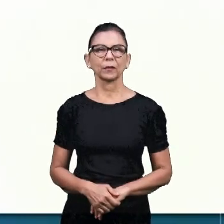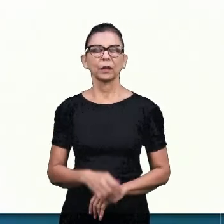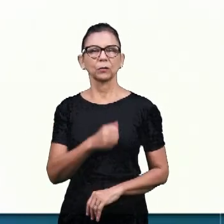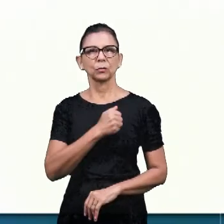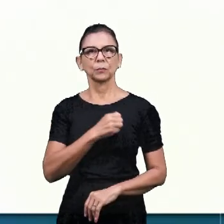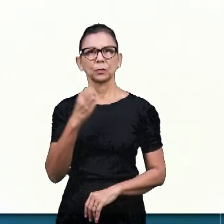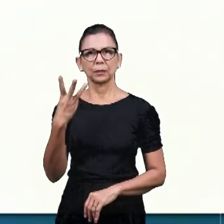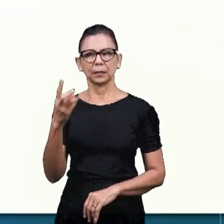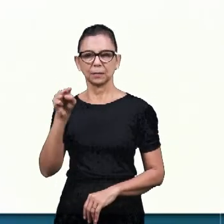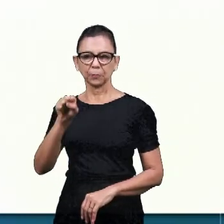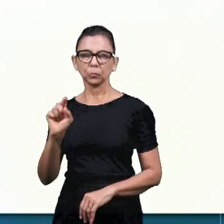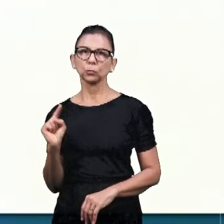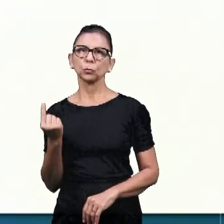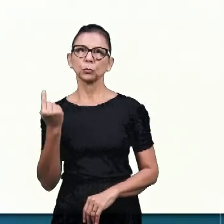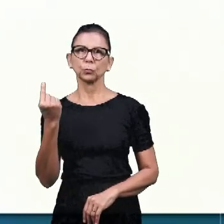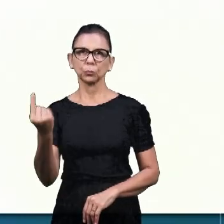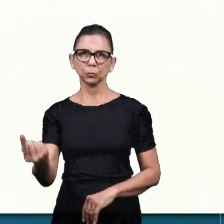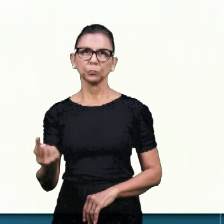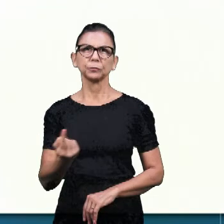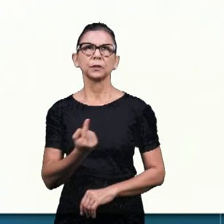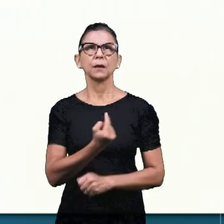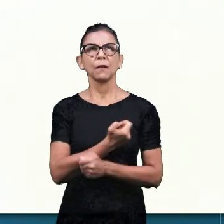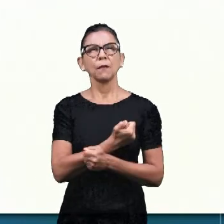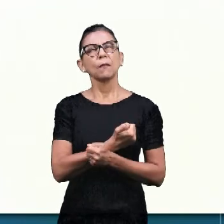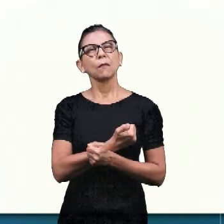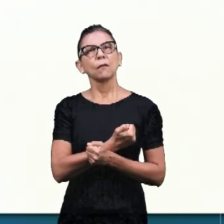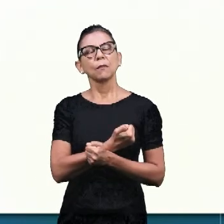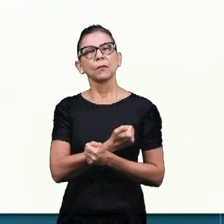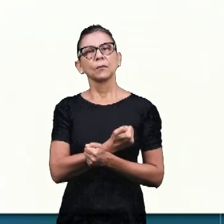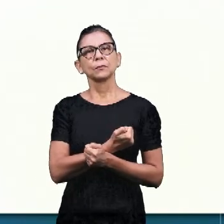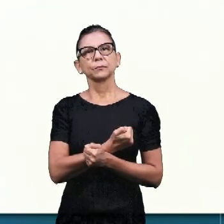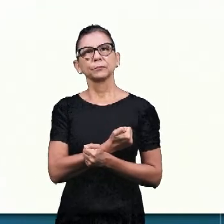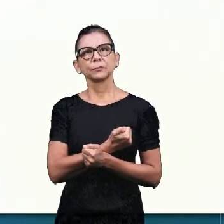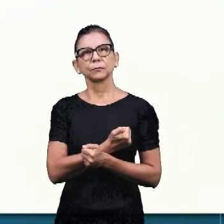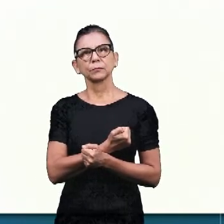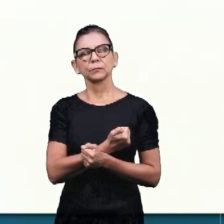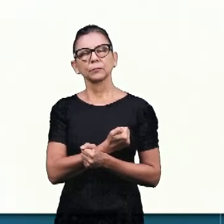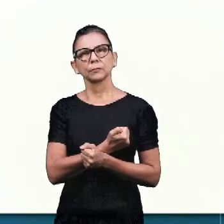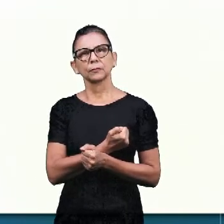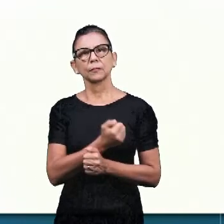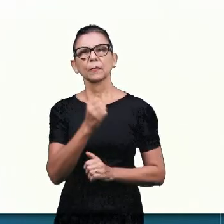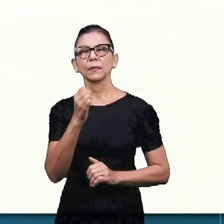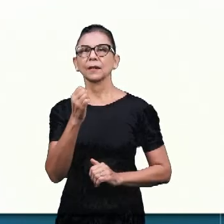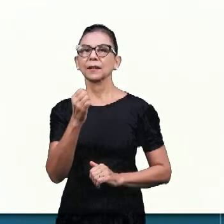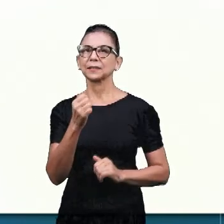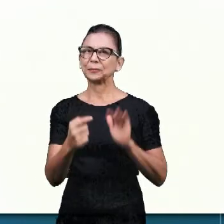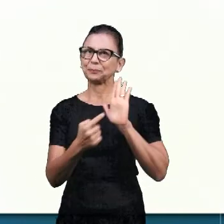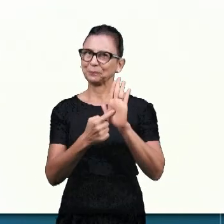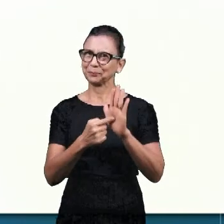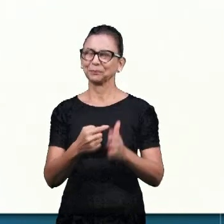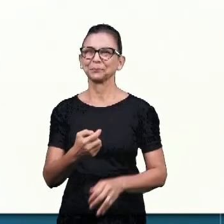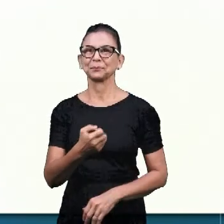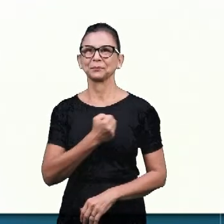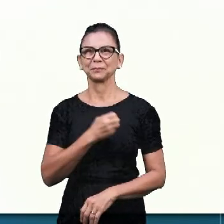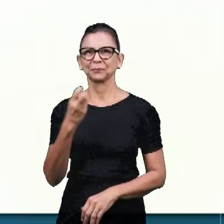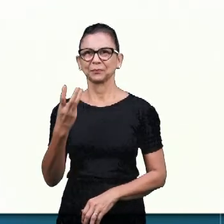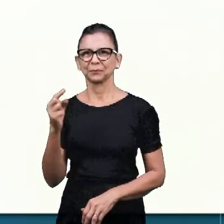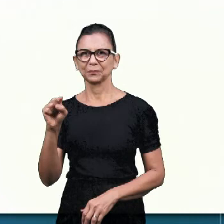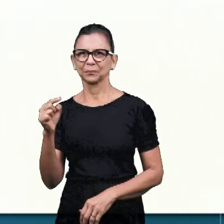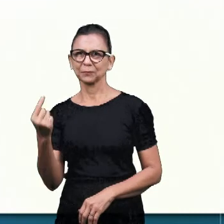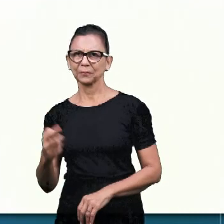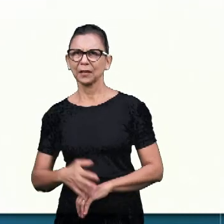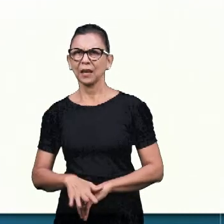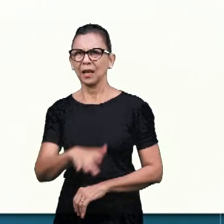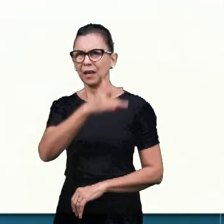3.1. Après la citation de plusieurs textes, nous présentons la question 3.1 qui dit, quelqu'un